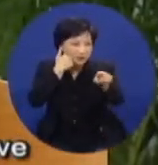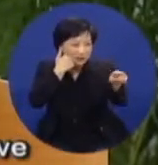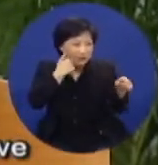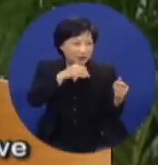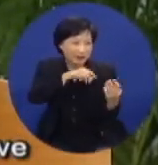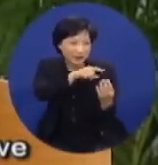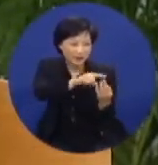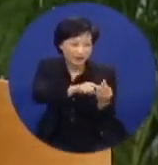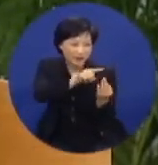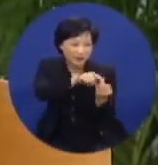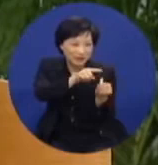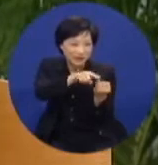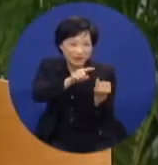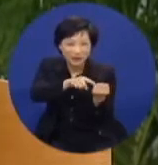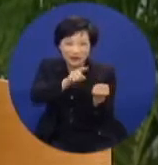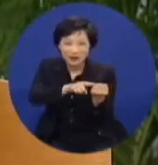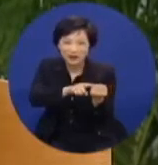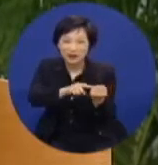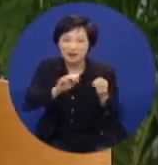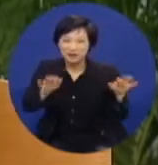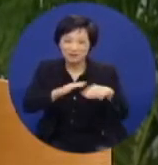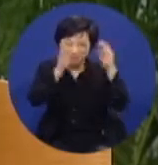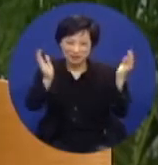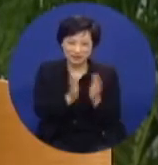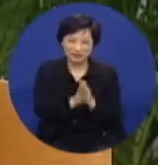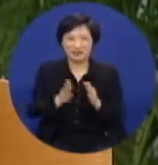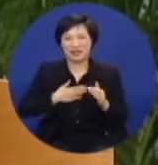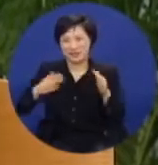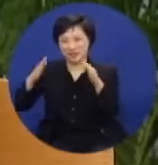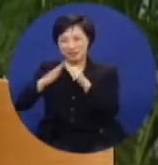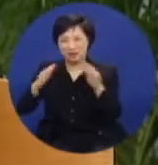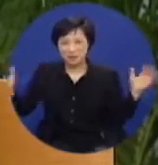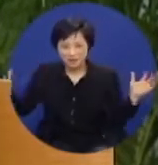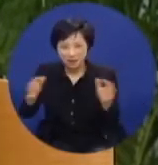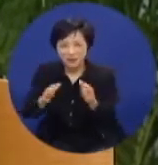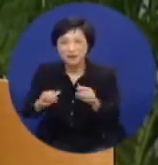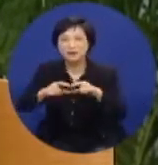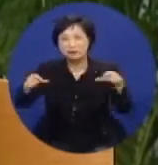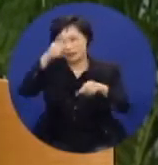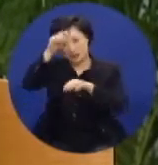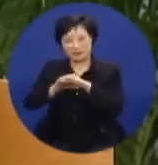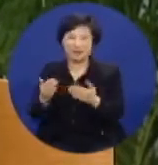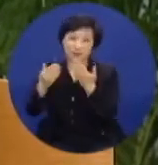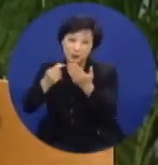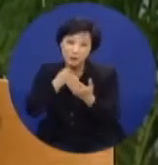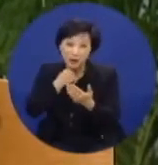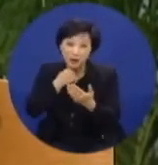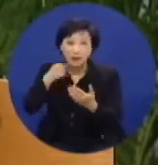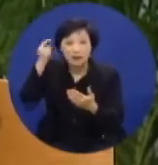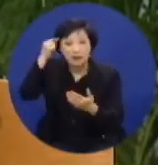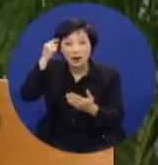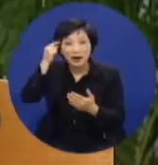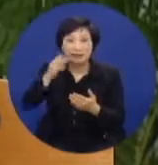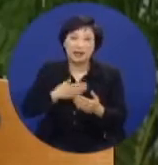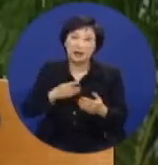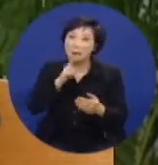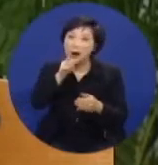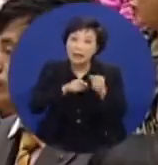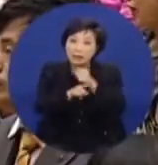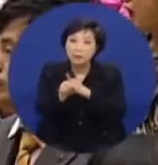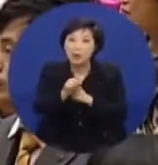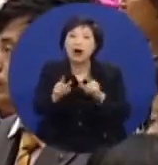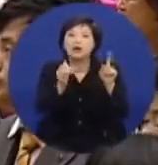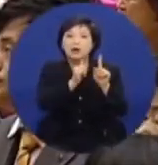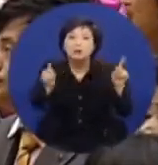모여서 후 용 예비 1번 드리려구요 사랑 여러분이 말은 한 사람도 지우 까 서는 안된다는